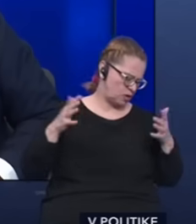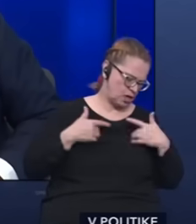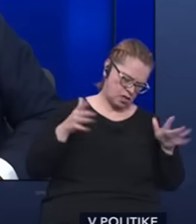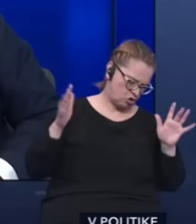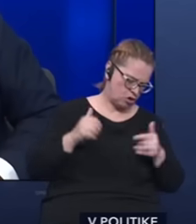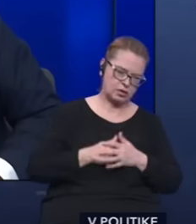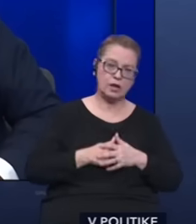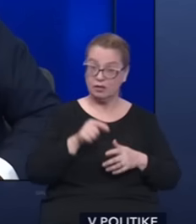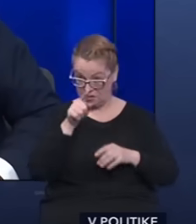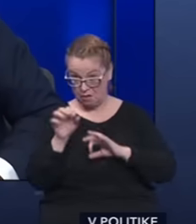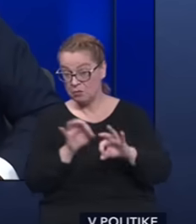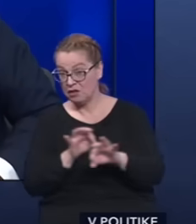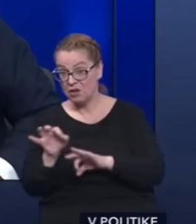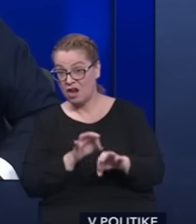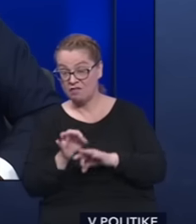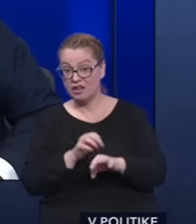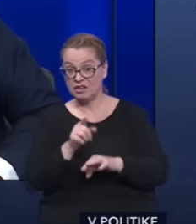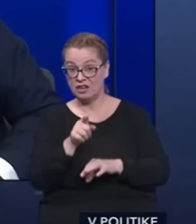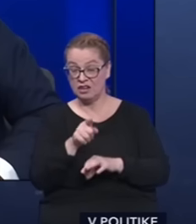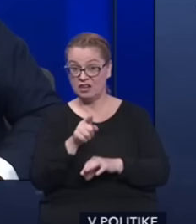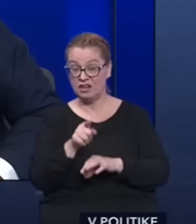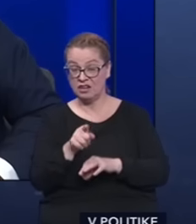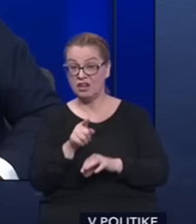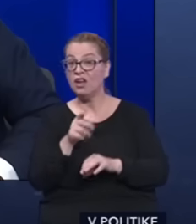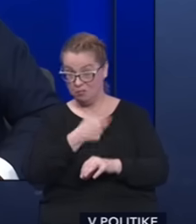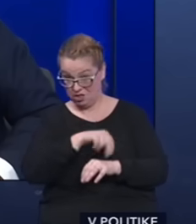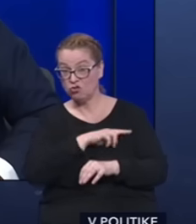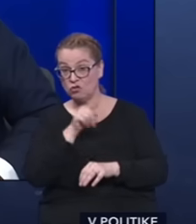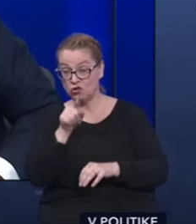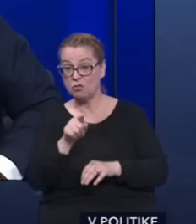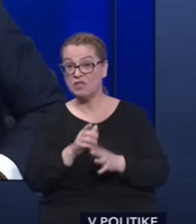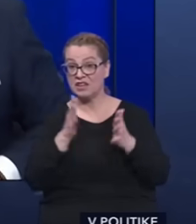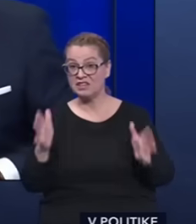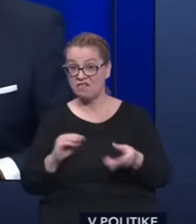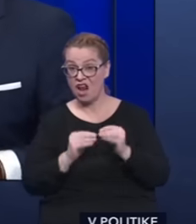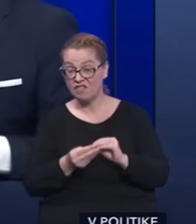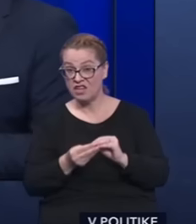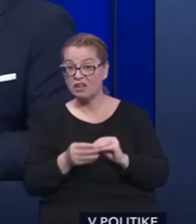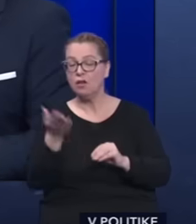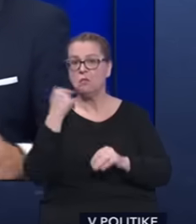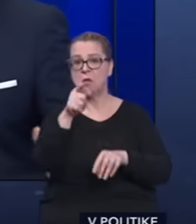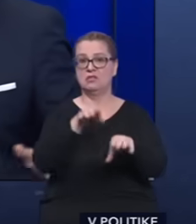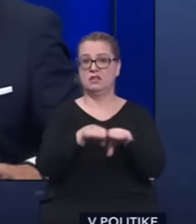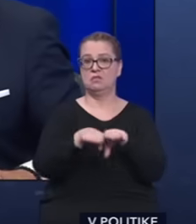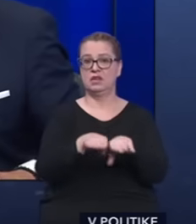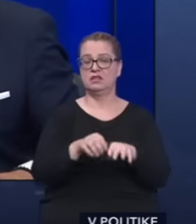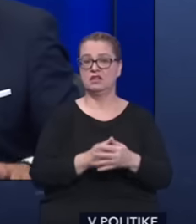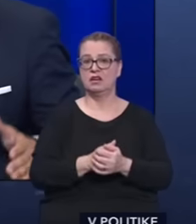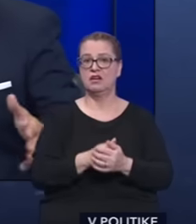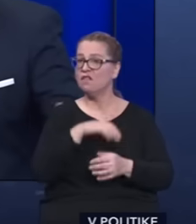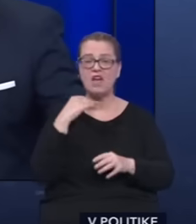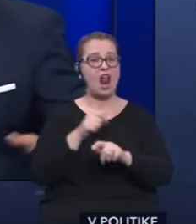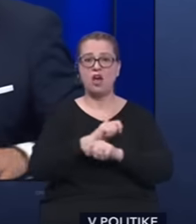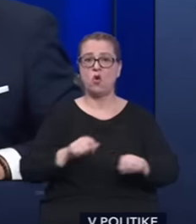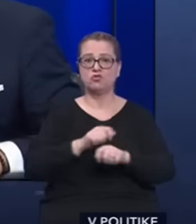Ste pripravení znášať to takisto? Ste pripravení aj vy niesť zodpovednosť za veľa vecí? Boli ste minister, veľa rozhodnutí príjmate